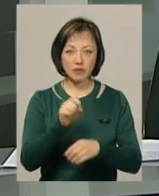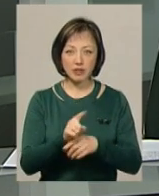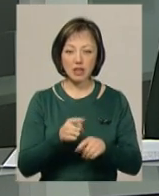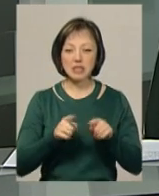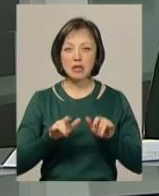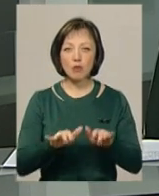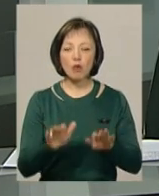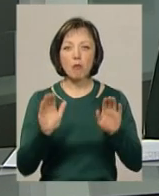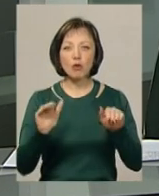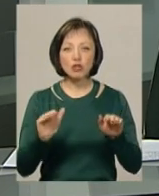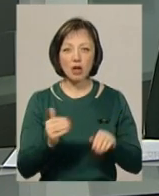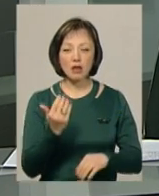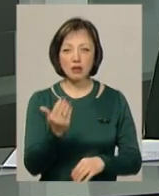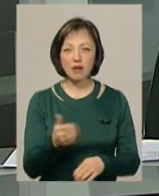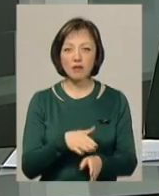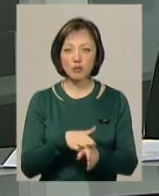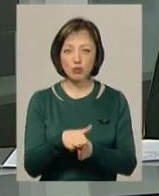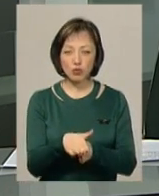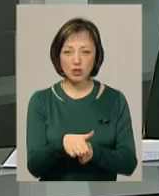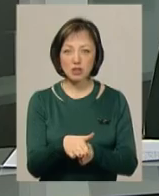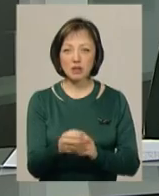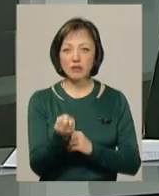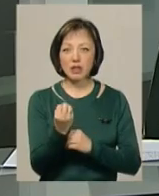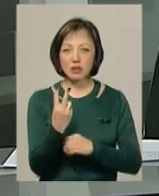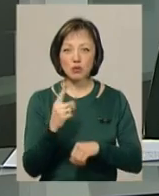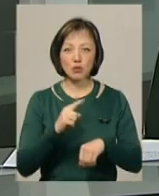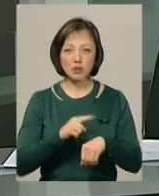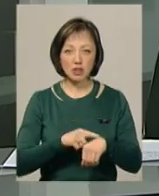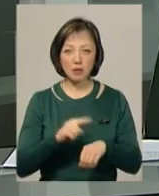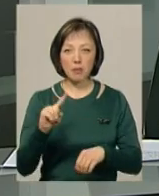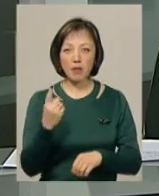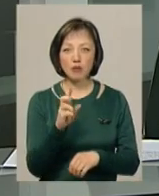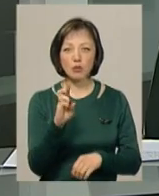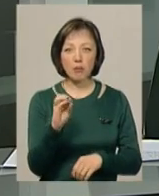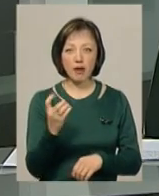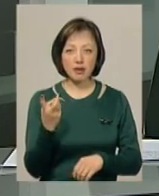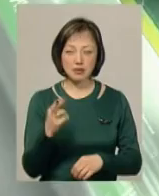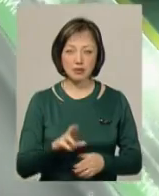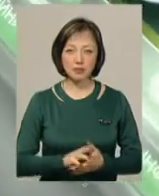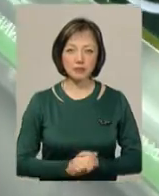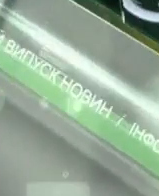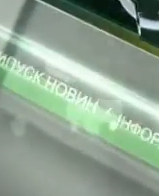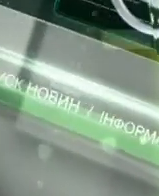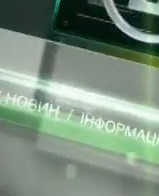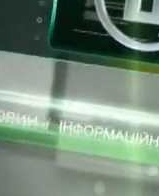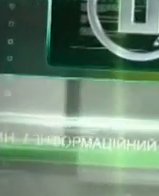Церемонія прощання з Олександром Казміровим відбудеться о 12-й годині 1 березня.